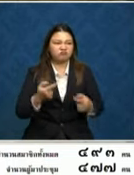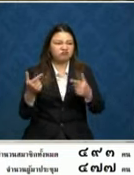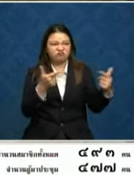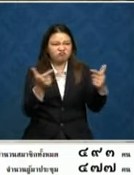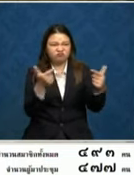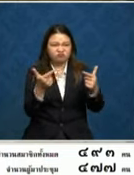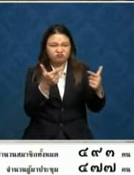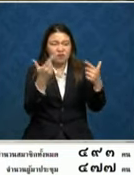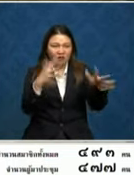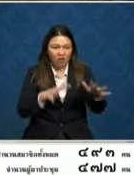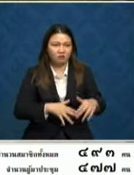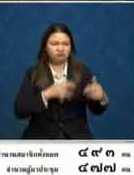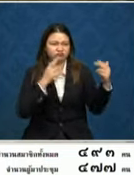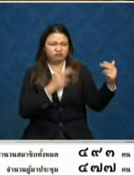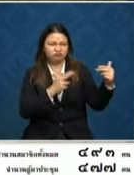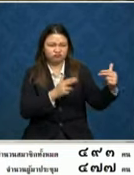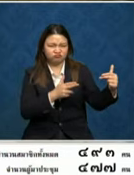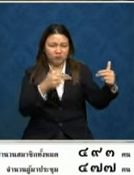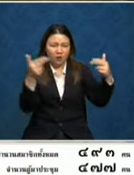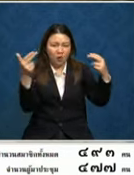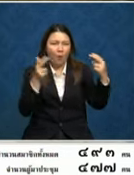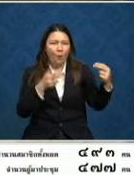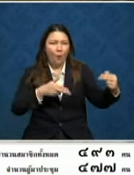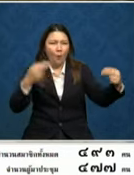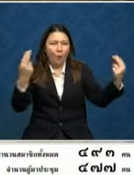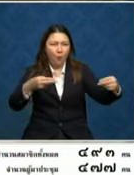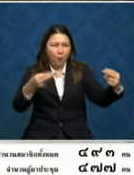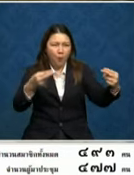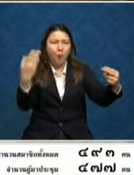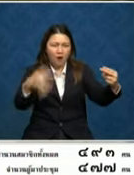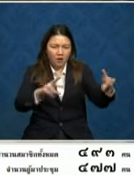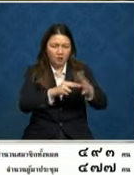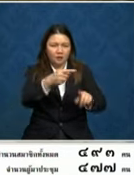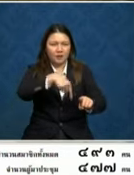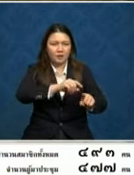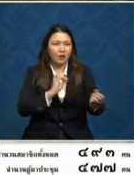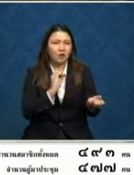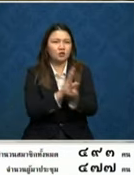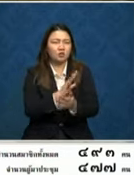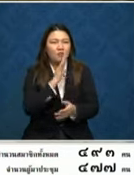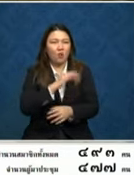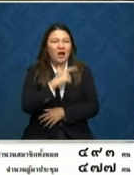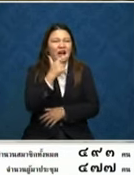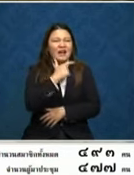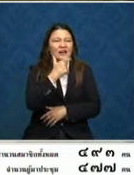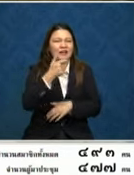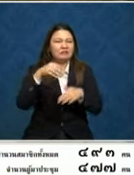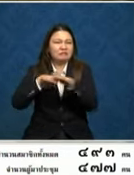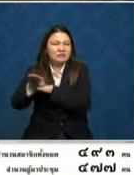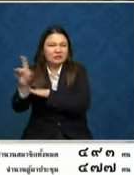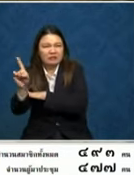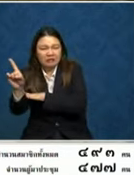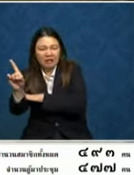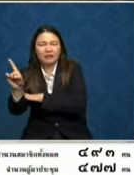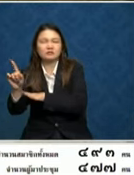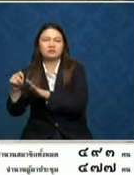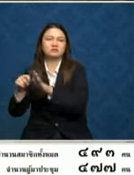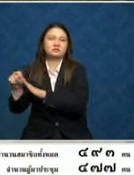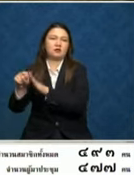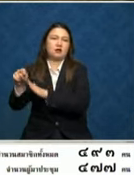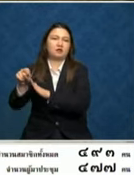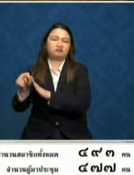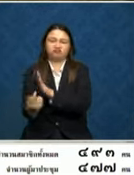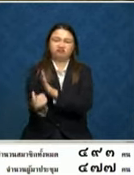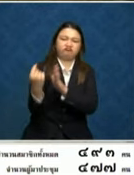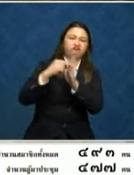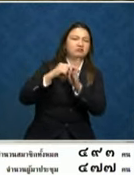ลบกันแล้วพี่น้องกะเหรี่ยงเป็นหมื่นมาที่ไหนครับ มาที่แม่สอดจังหวัดตากใครดู